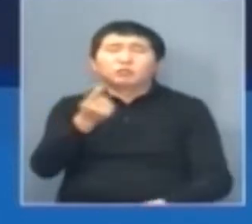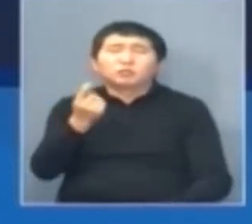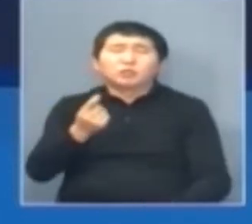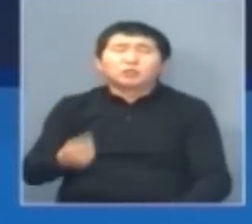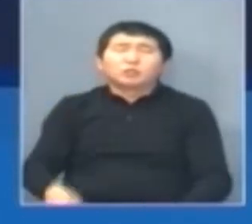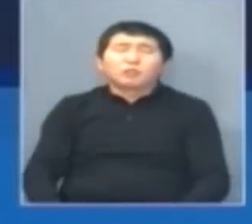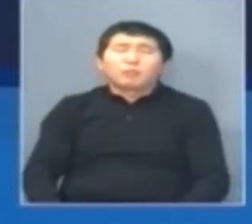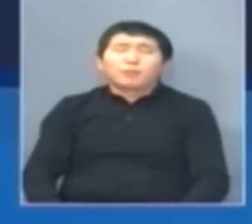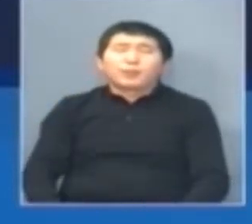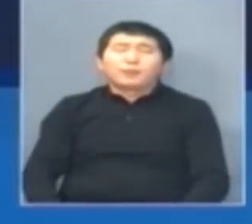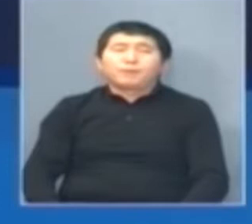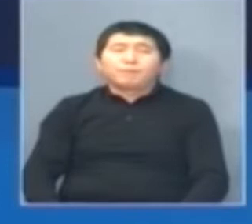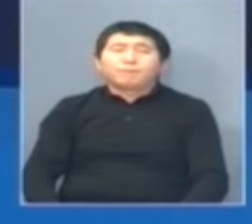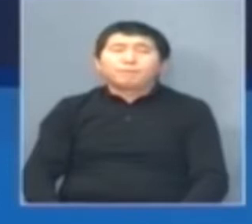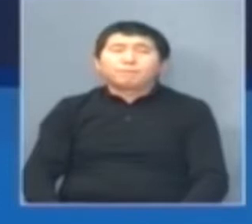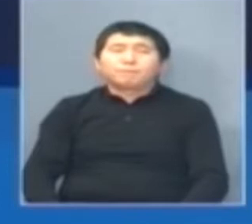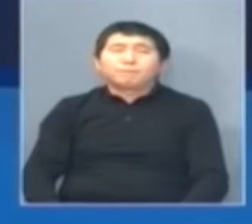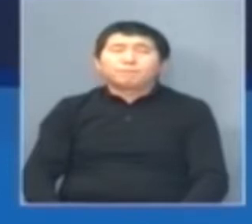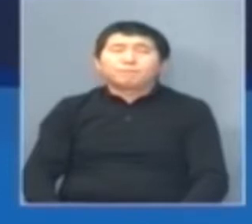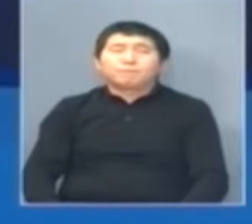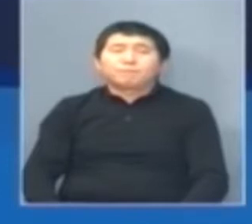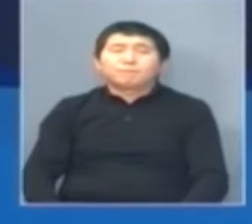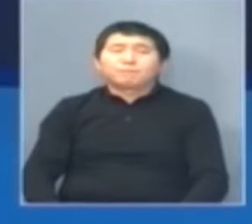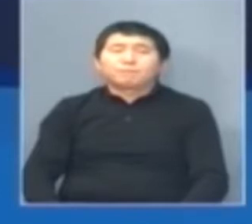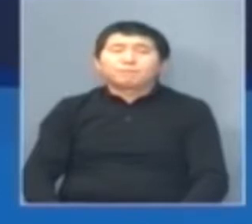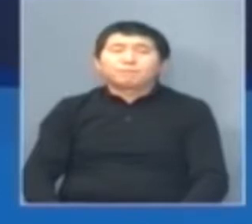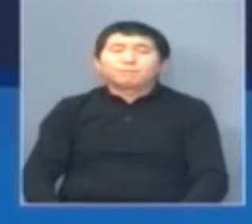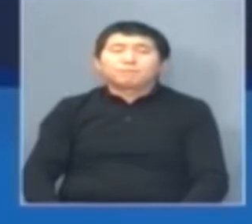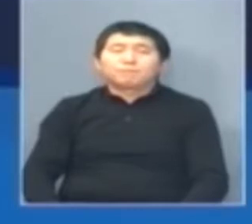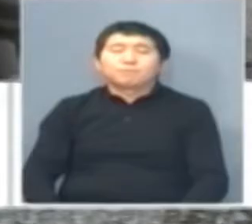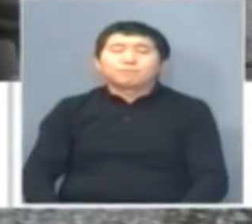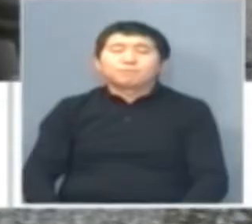алқабында жүргізіліп жатқан өзге де жұмыстар туралы келесі бейнематериалда.